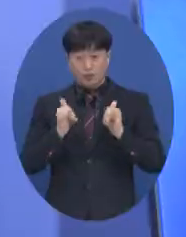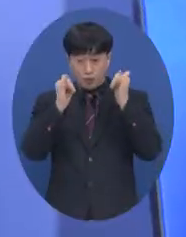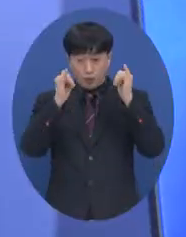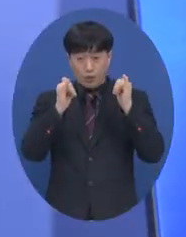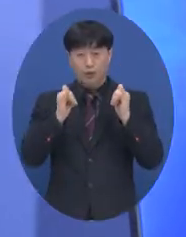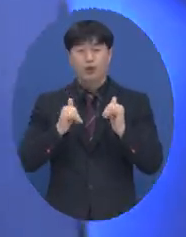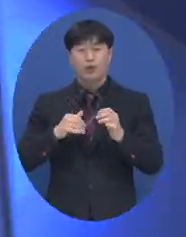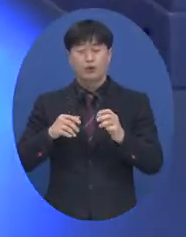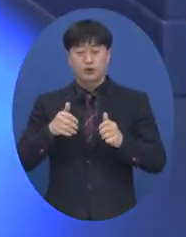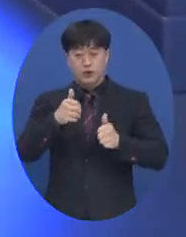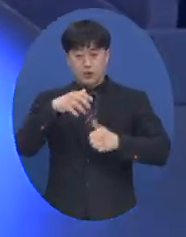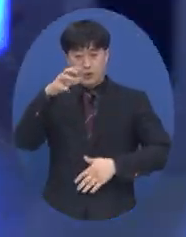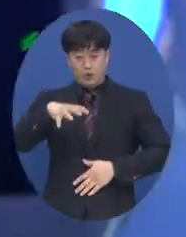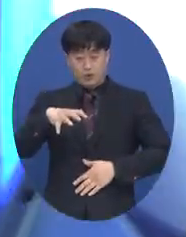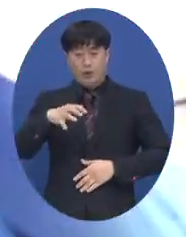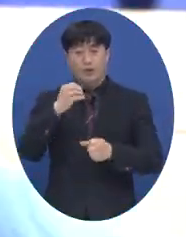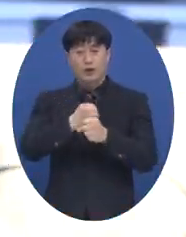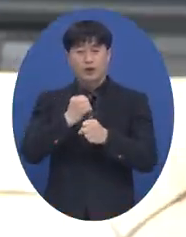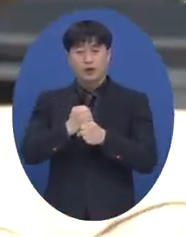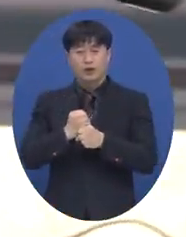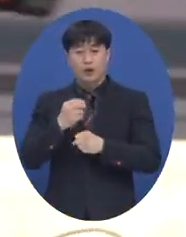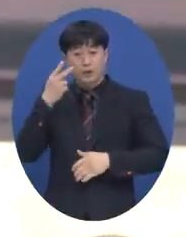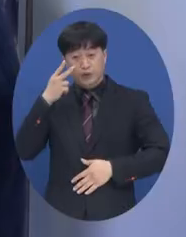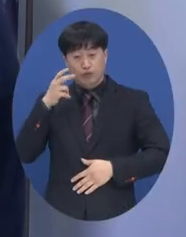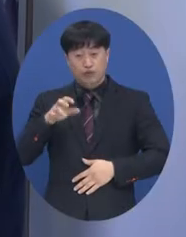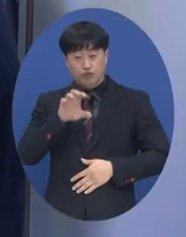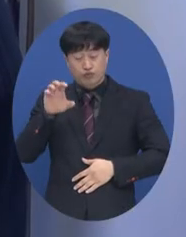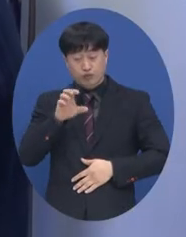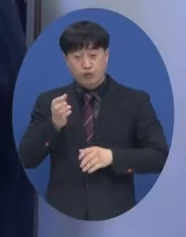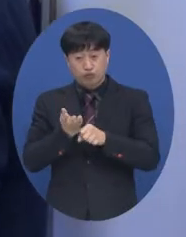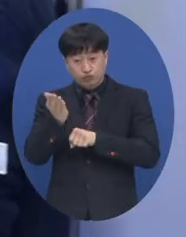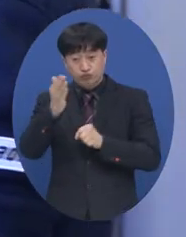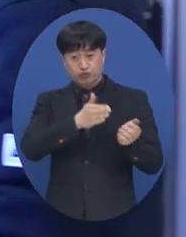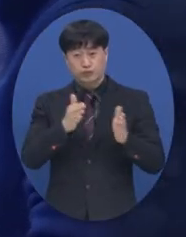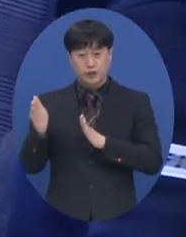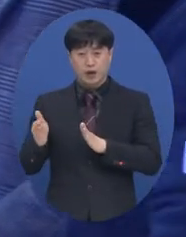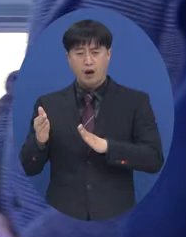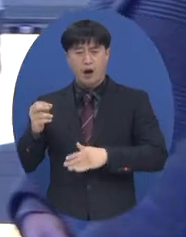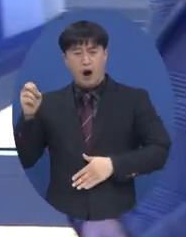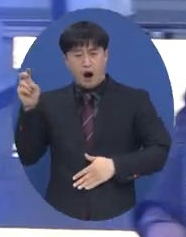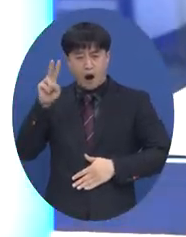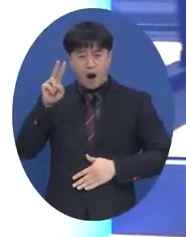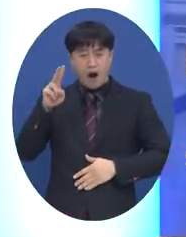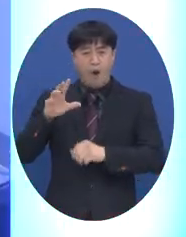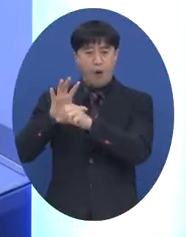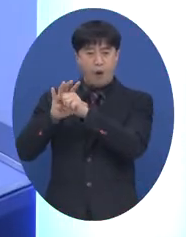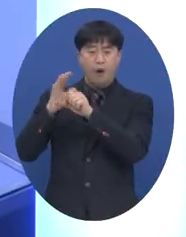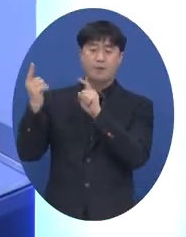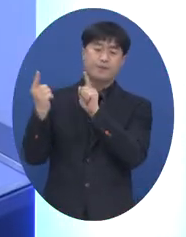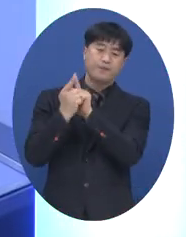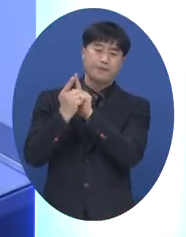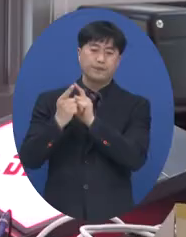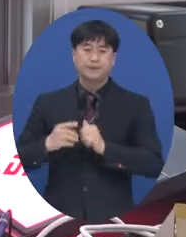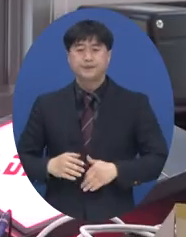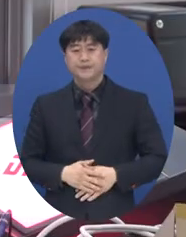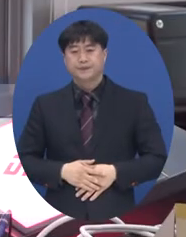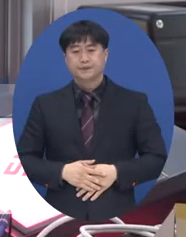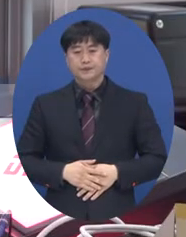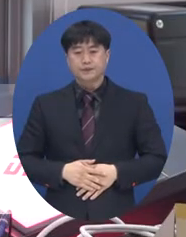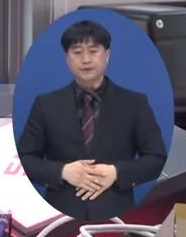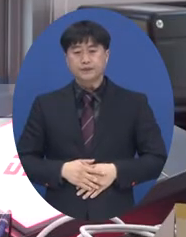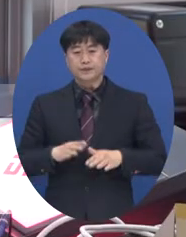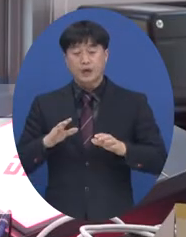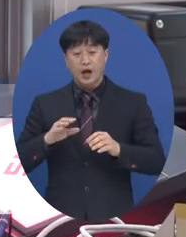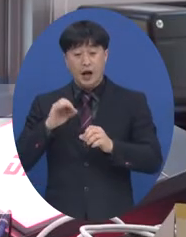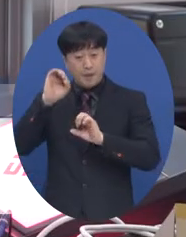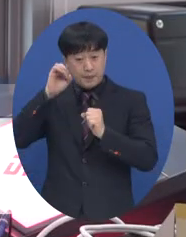미국 유럽 등을 타깃으로 수출을 준비하고 있다가 갑작스레 코 날 그를 맞았습니다 일단은